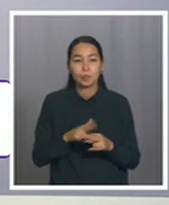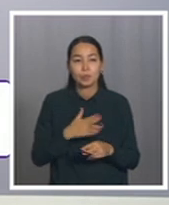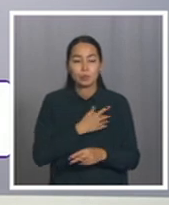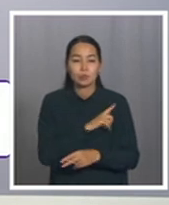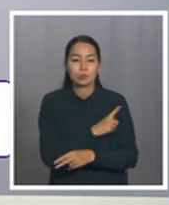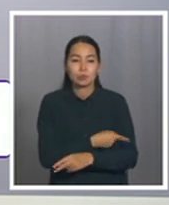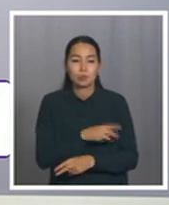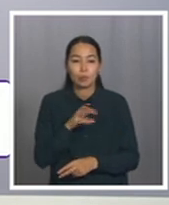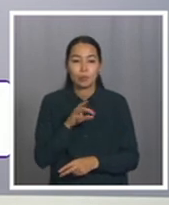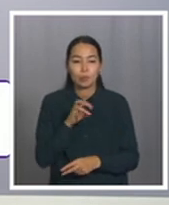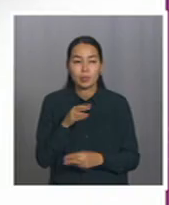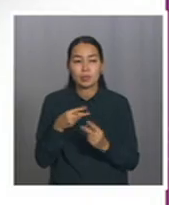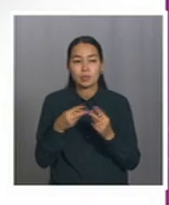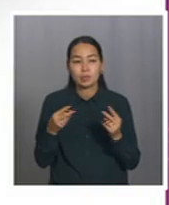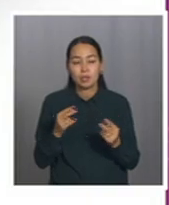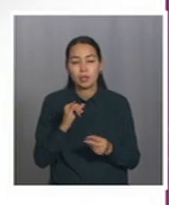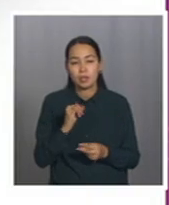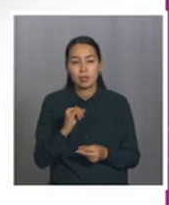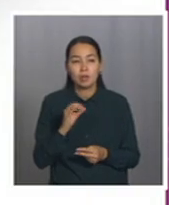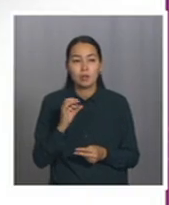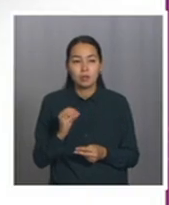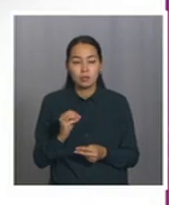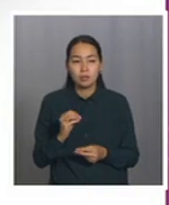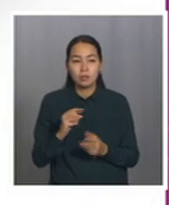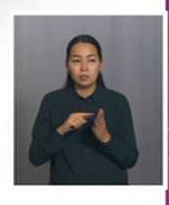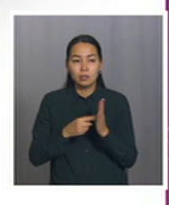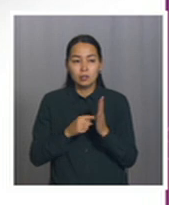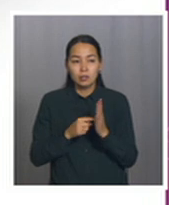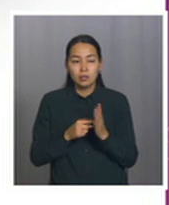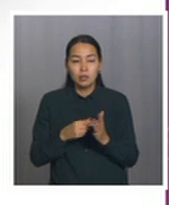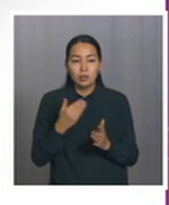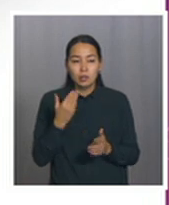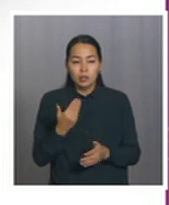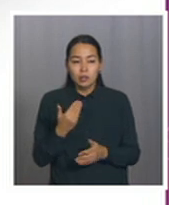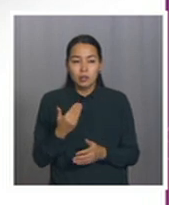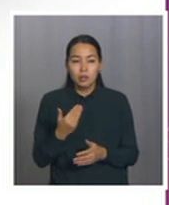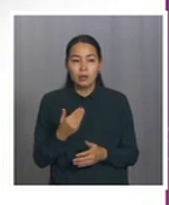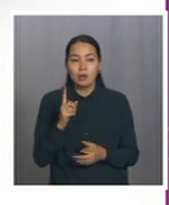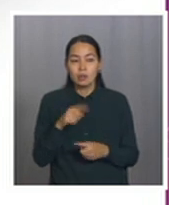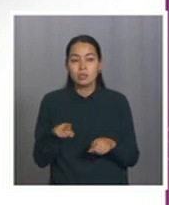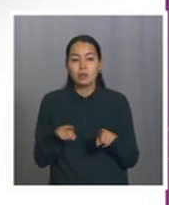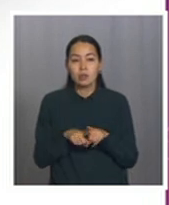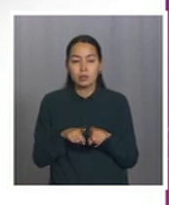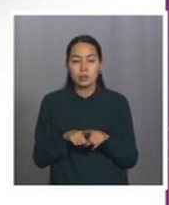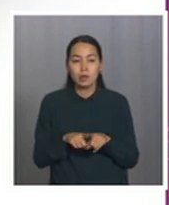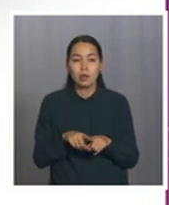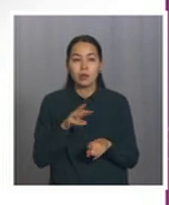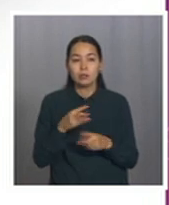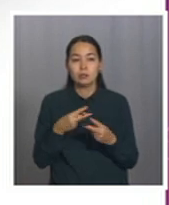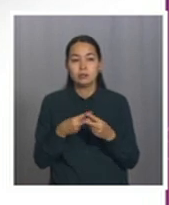моменті тең болады, инерция моменті көбейтілген бұрыштық үдеу. Және күш моменті